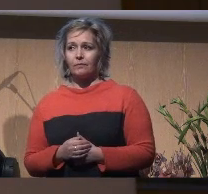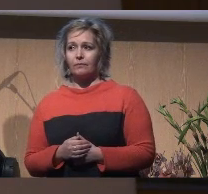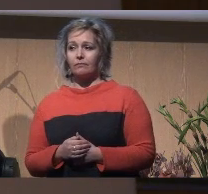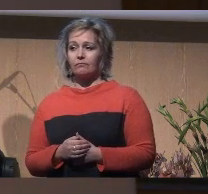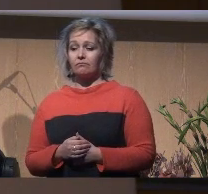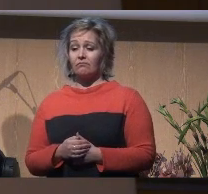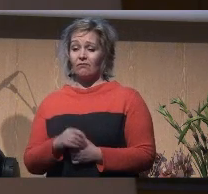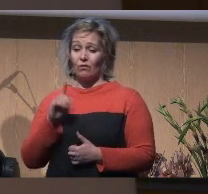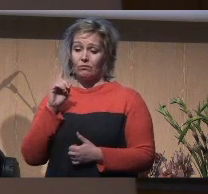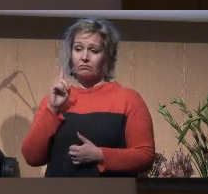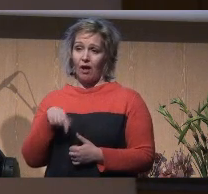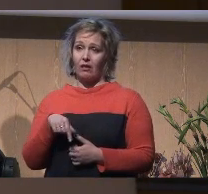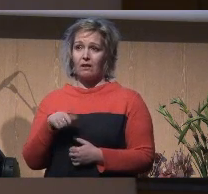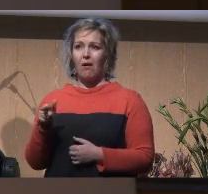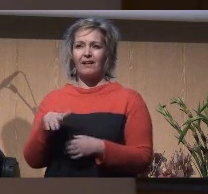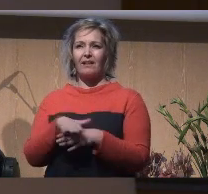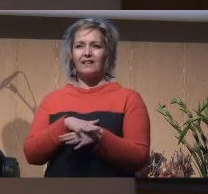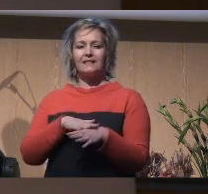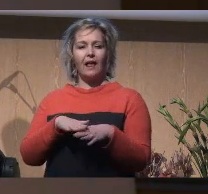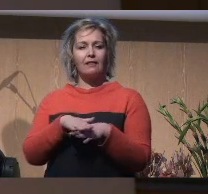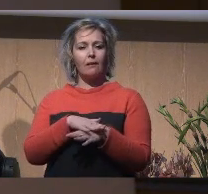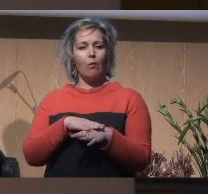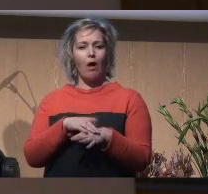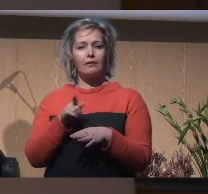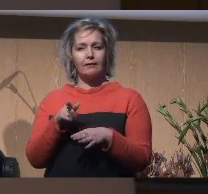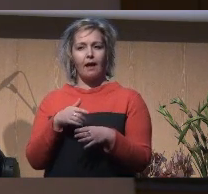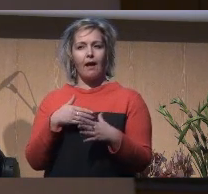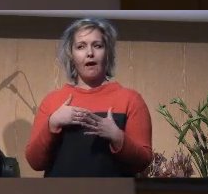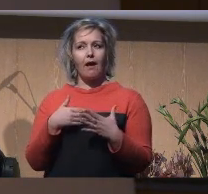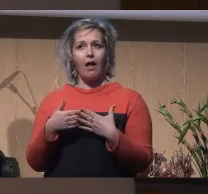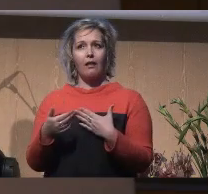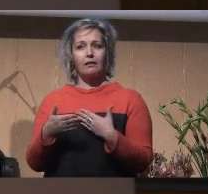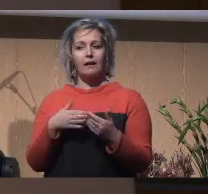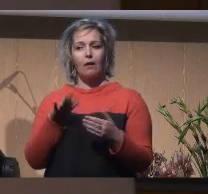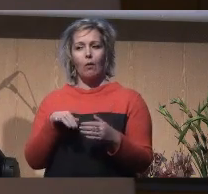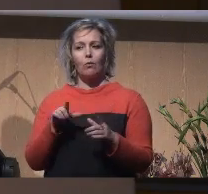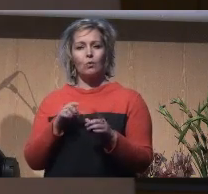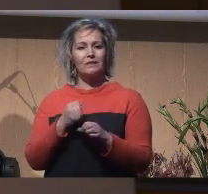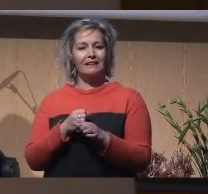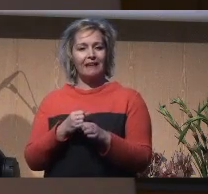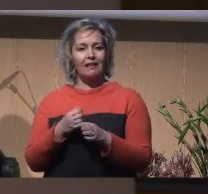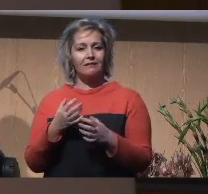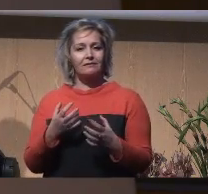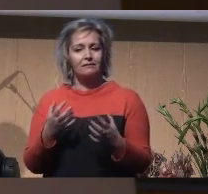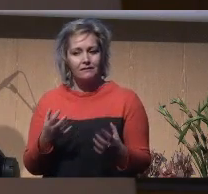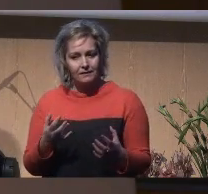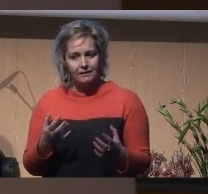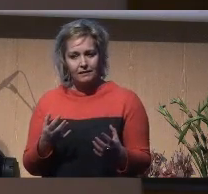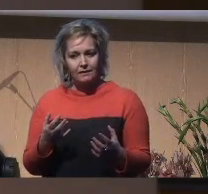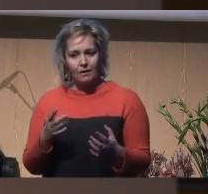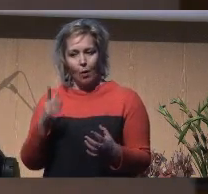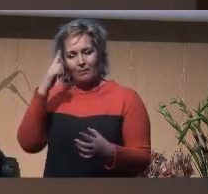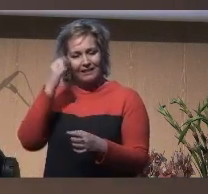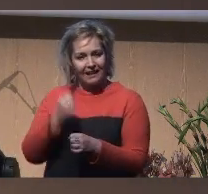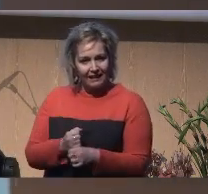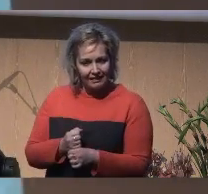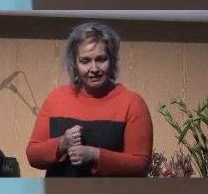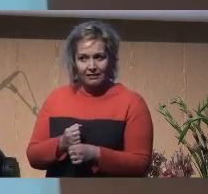Og vi kan vel bare kjenne på at det handler om usikkerhet. Det handler om